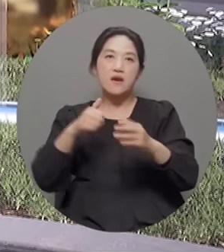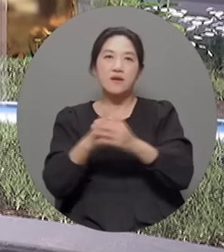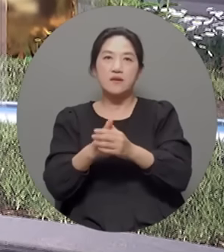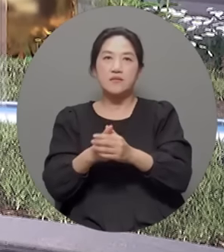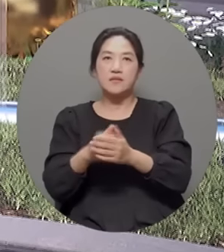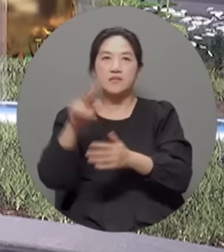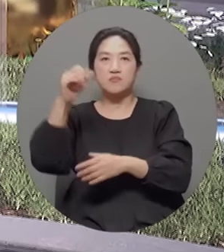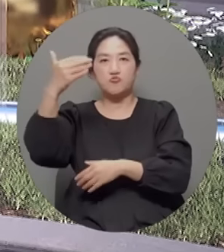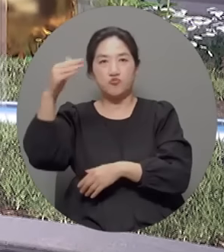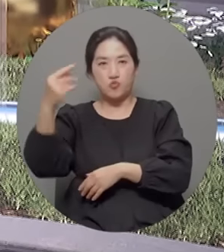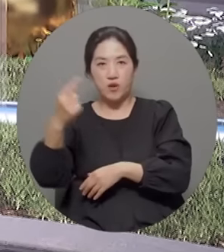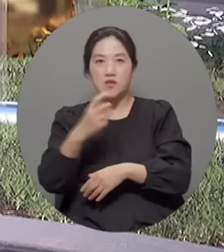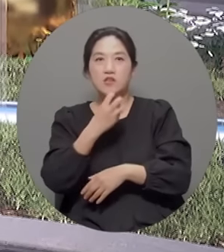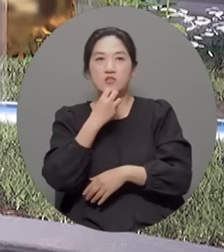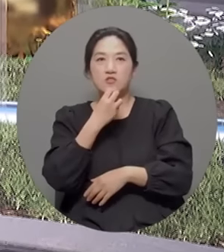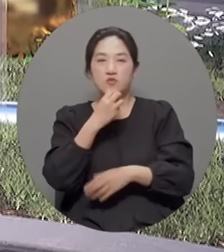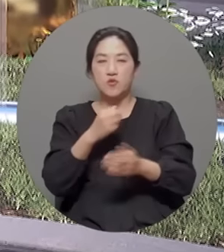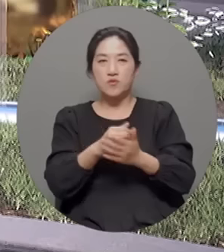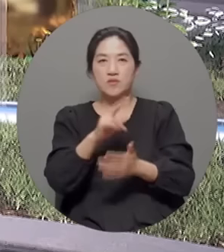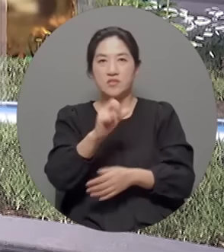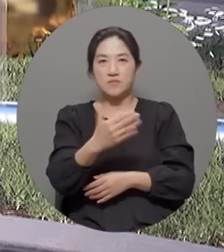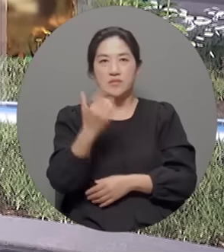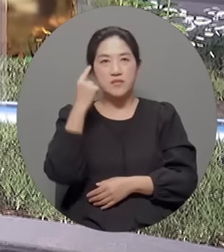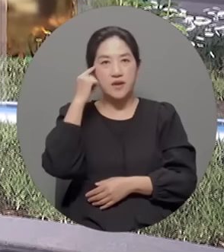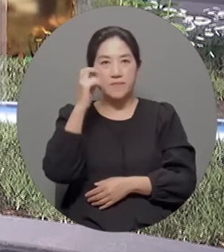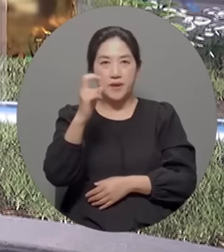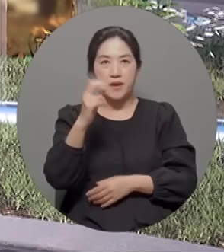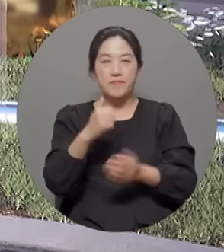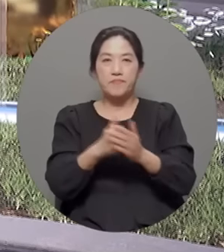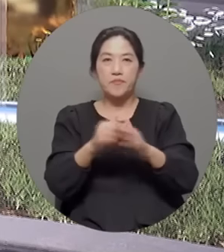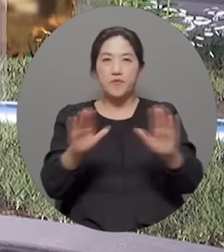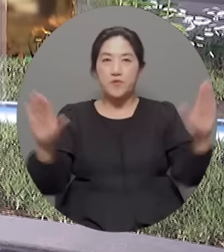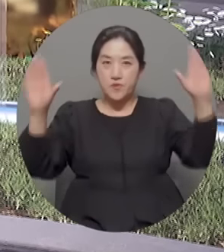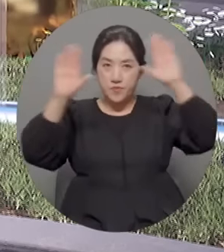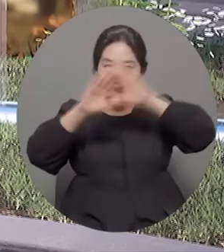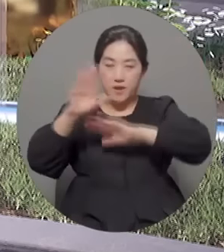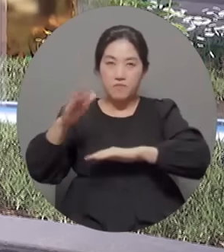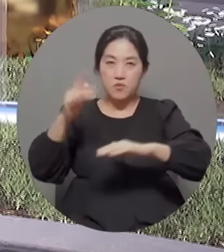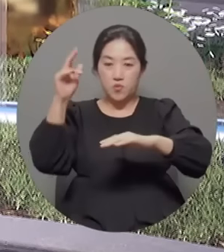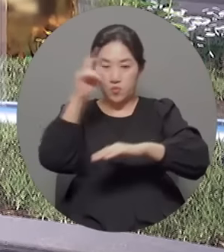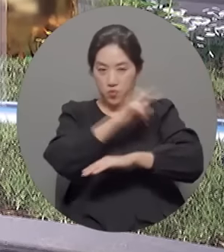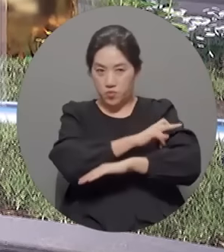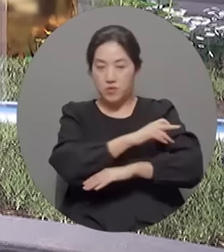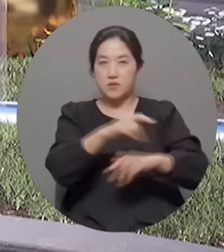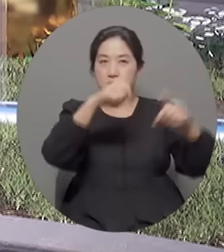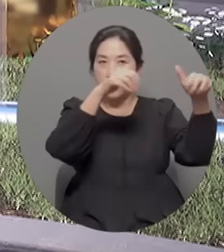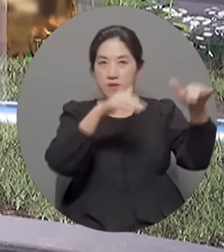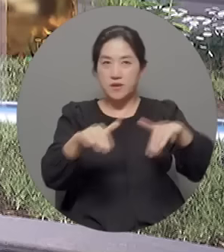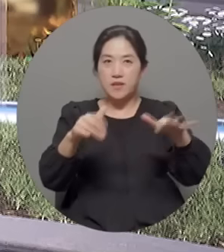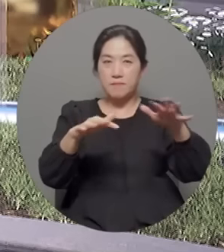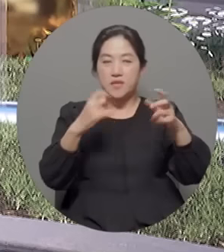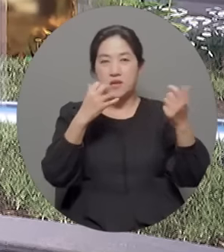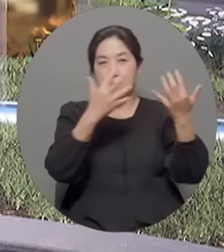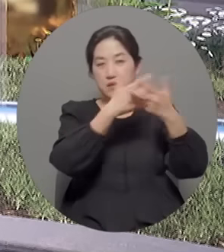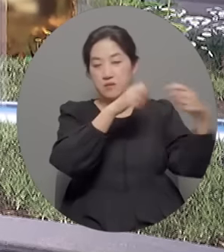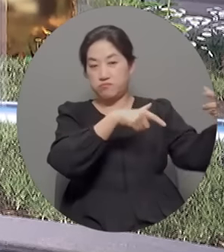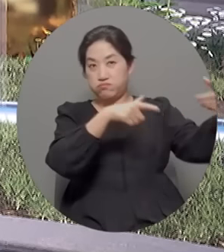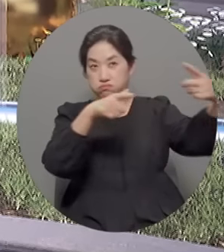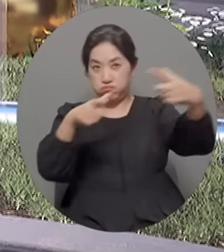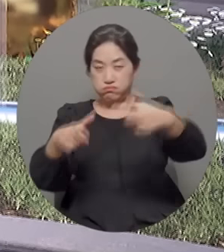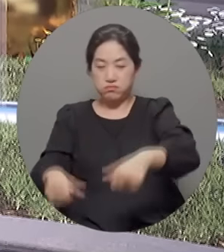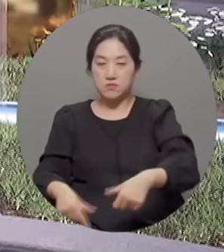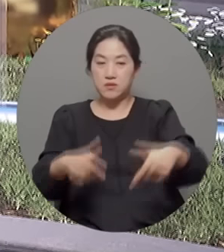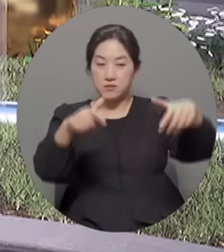29도까지 오르겠고 서울도 27도가 예상됩니다. 오늘 밤부터 오전 사이 서해상에 바다 안개가 유입돼 서쪽